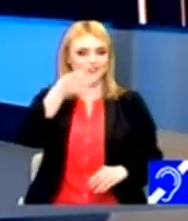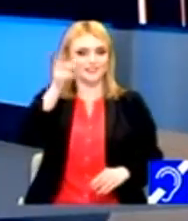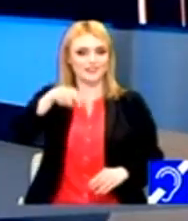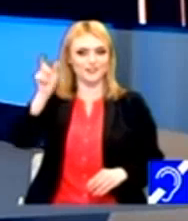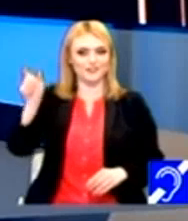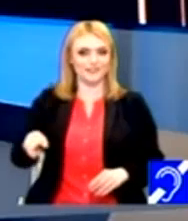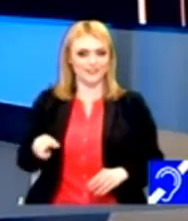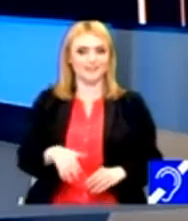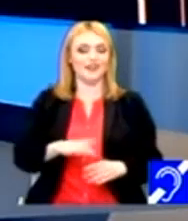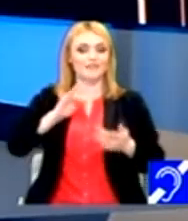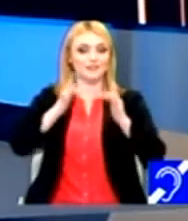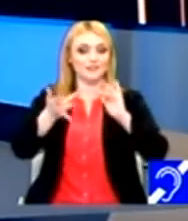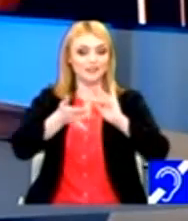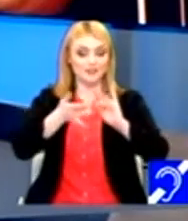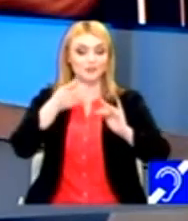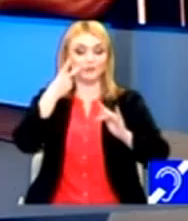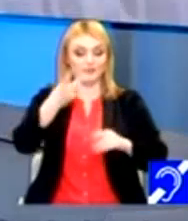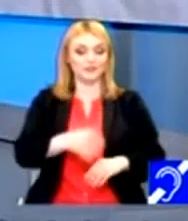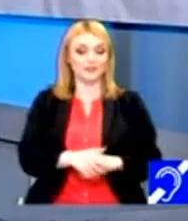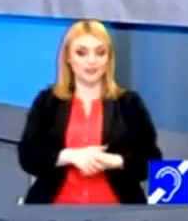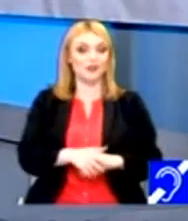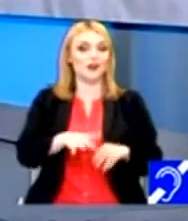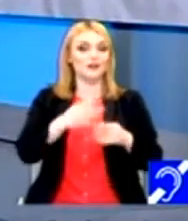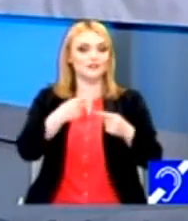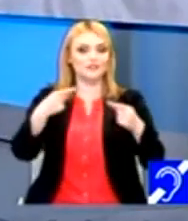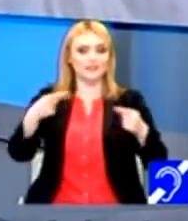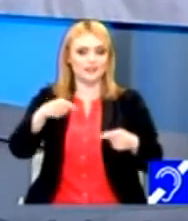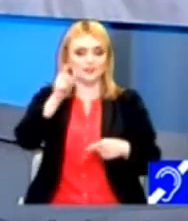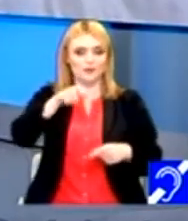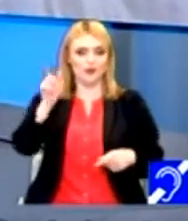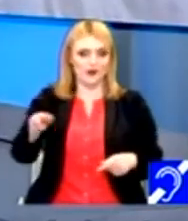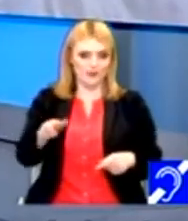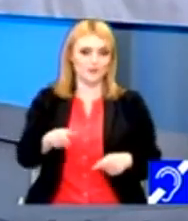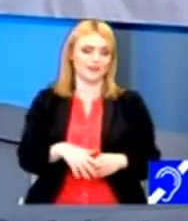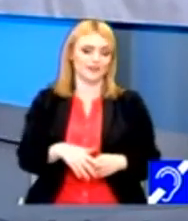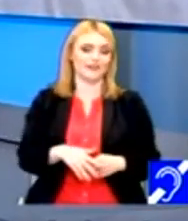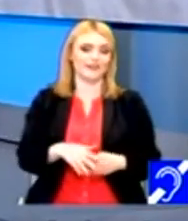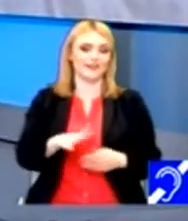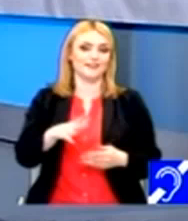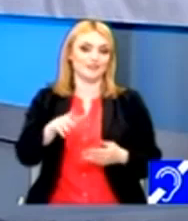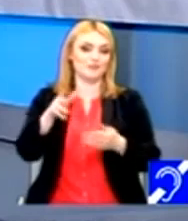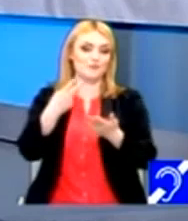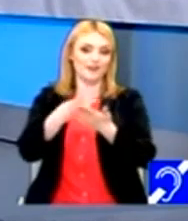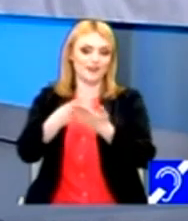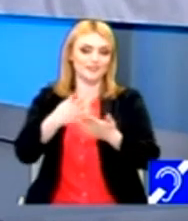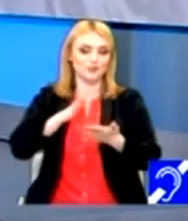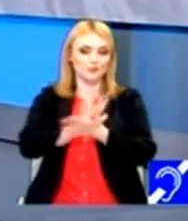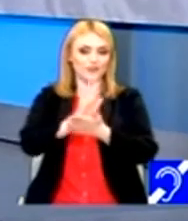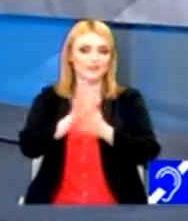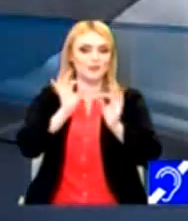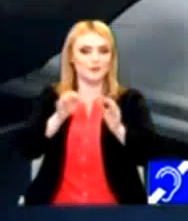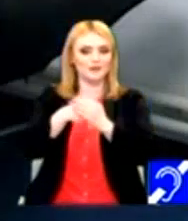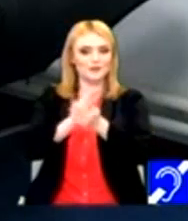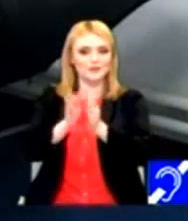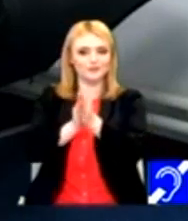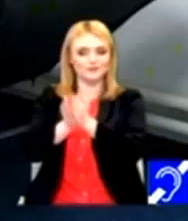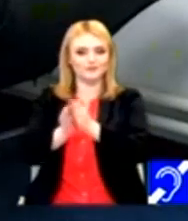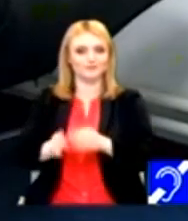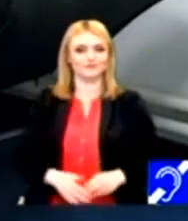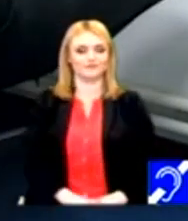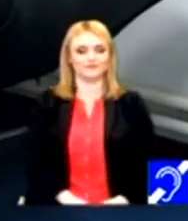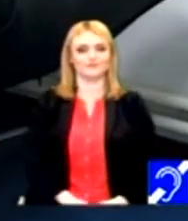putea consulta 300 de pacienți suspecți de COVID-19. Este vorba și de consolidarea sistemului de asistență